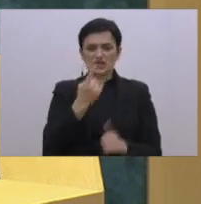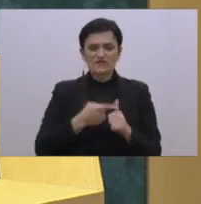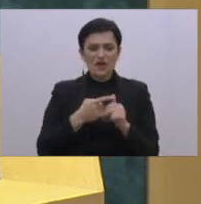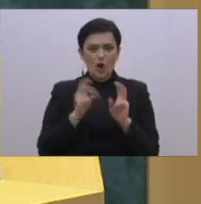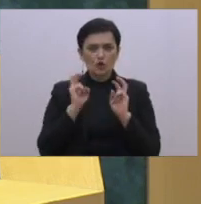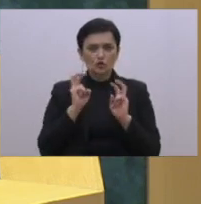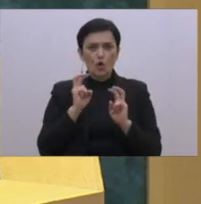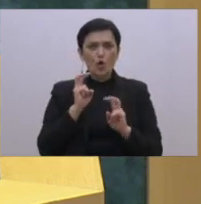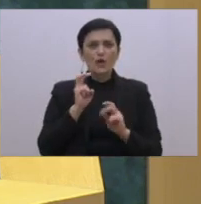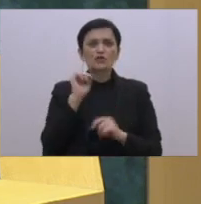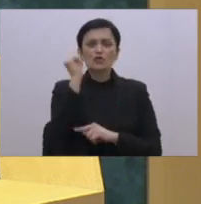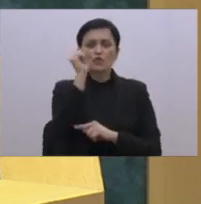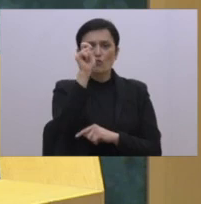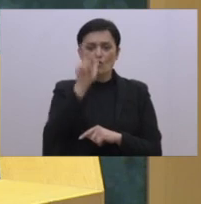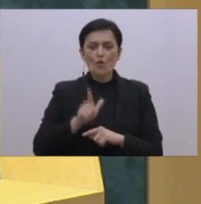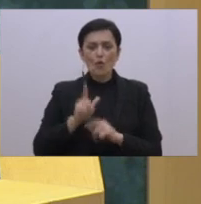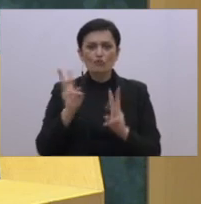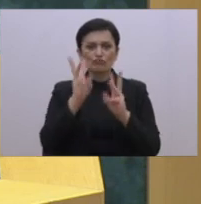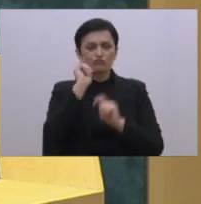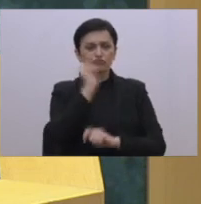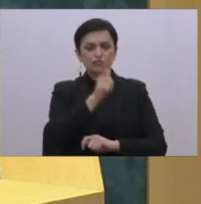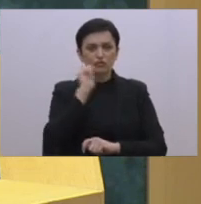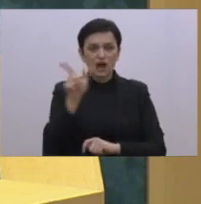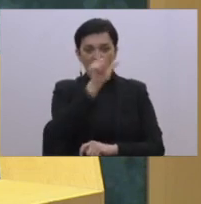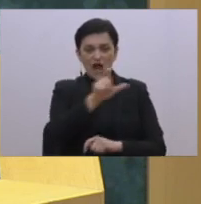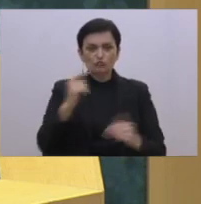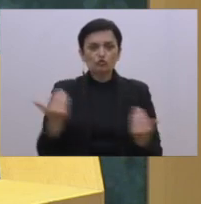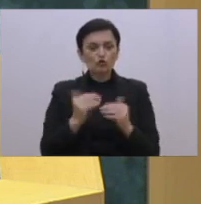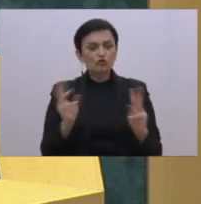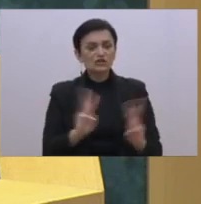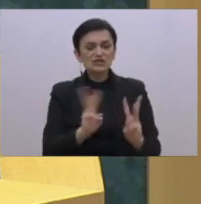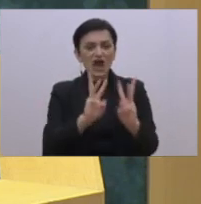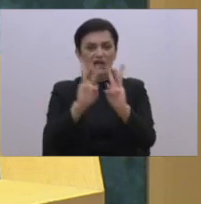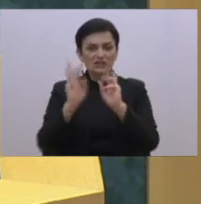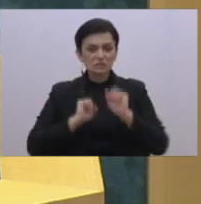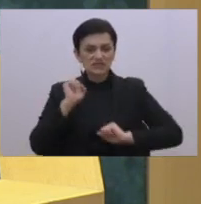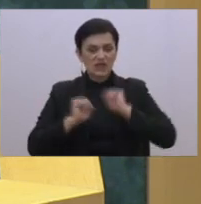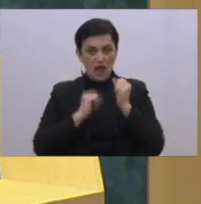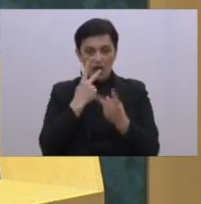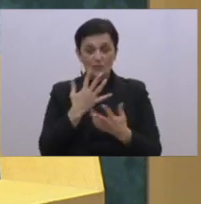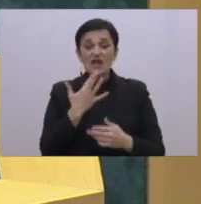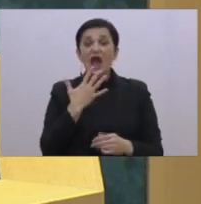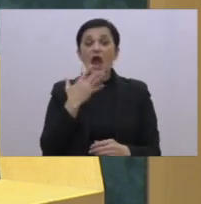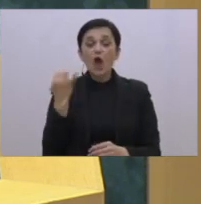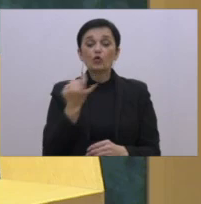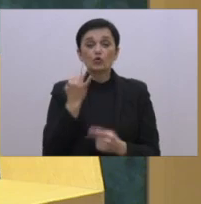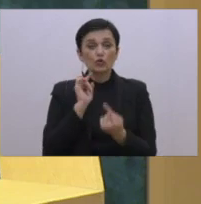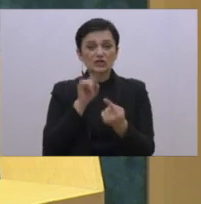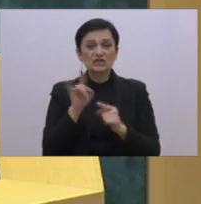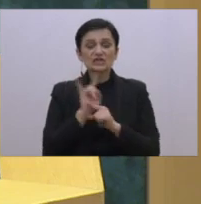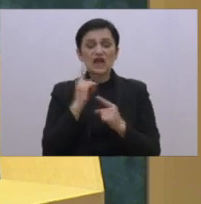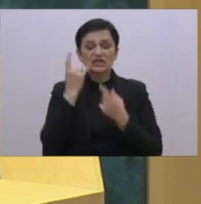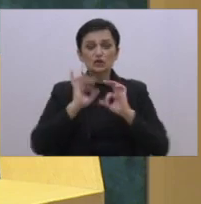წოდებული მოლოტოვის კოქტეილებით ადამიანების ცოცხლად დაწვის ცდილობაში გამოიხატა. ეროვნული ინტერესების წინააღმდეგ